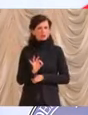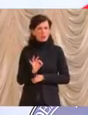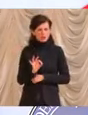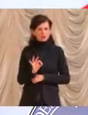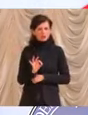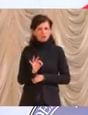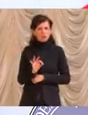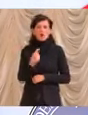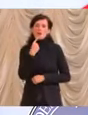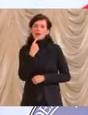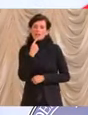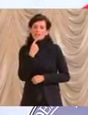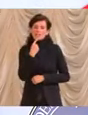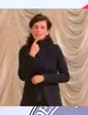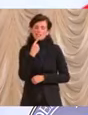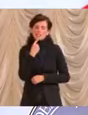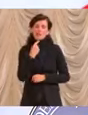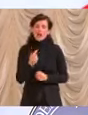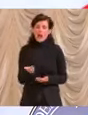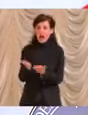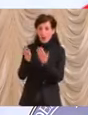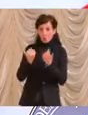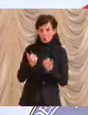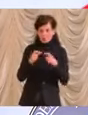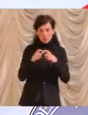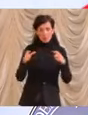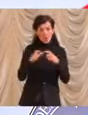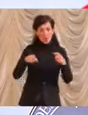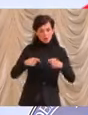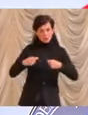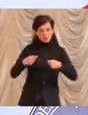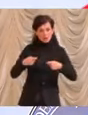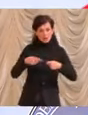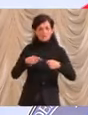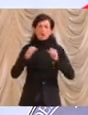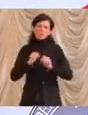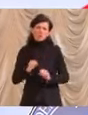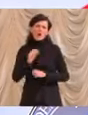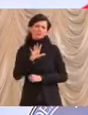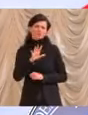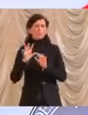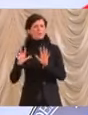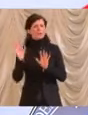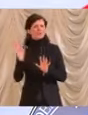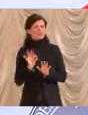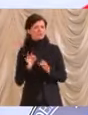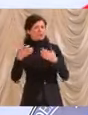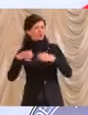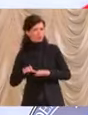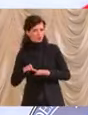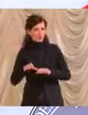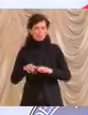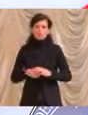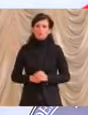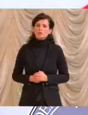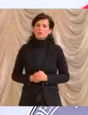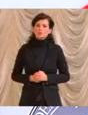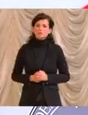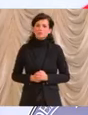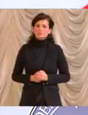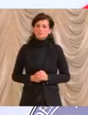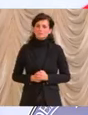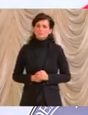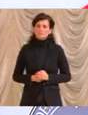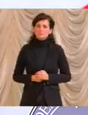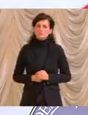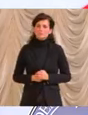a chi acquista con questi buoni spesa. Un'ultima notizia aggiungo,